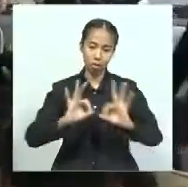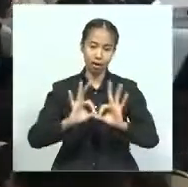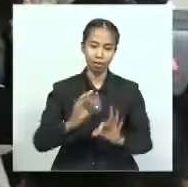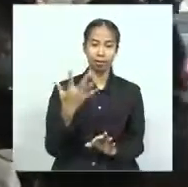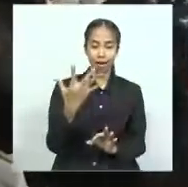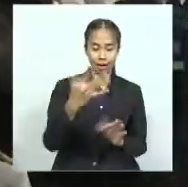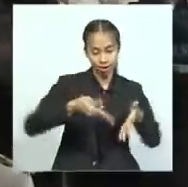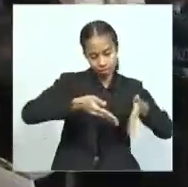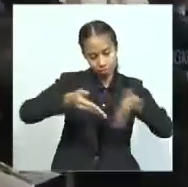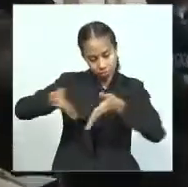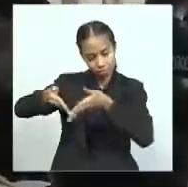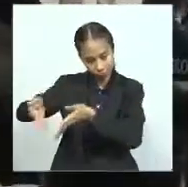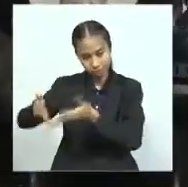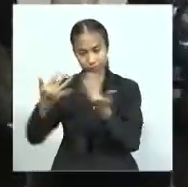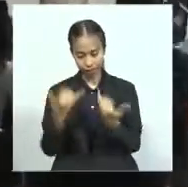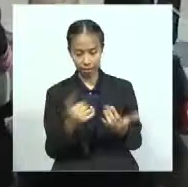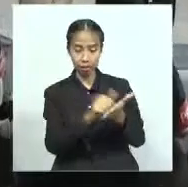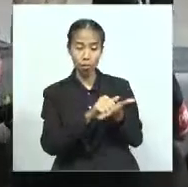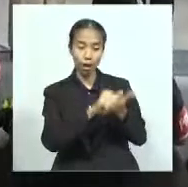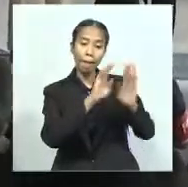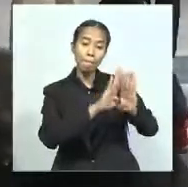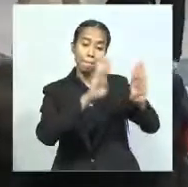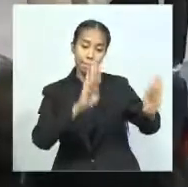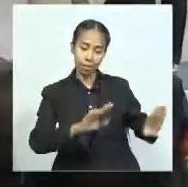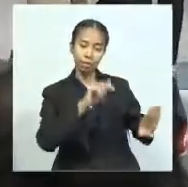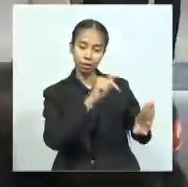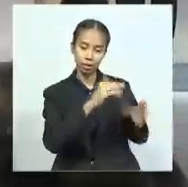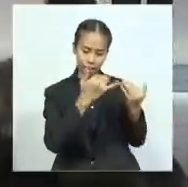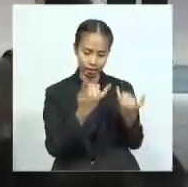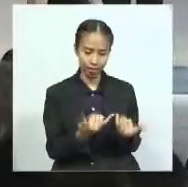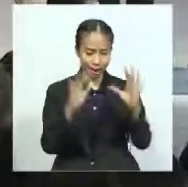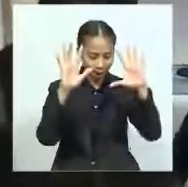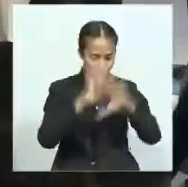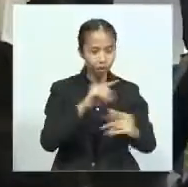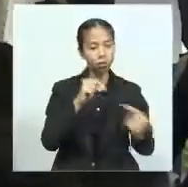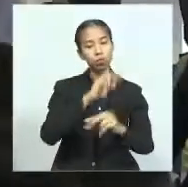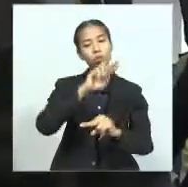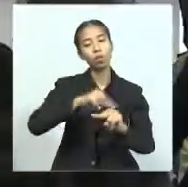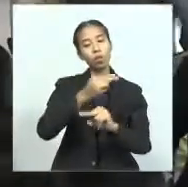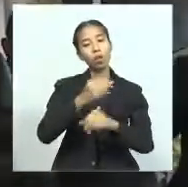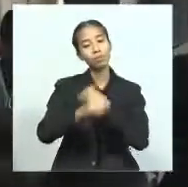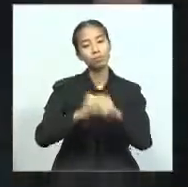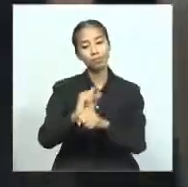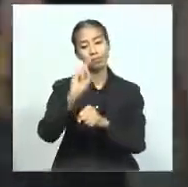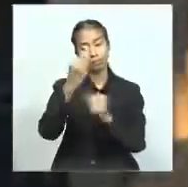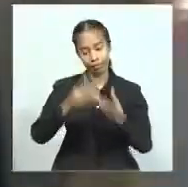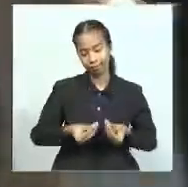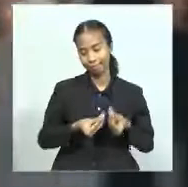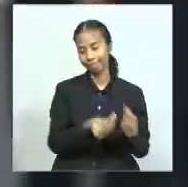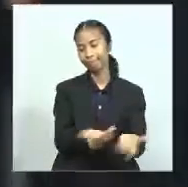ราการเนี่ยนะคะก็เปิดให้ใช้บริการแล้วและถือว่าเป็นการมอบของขวัญปีใหม่ให้กับประชาชนค่ะ